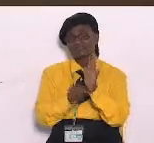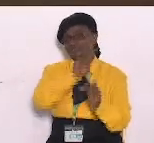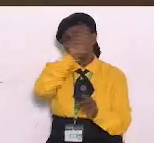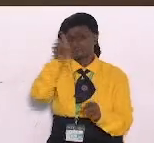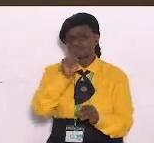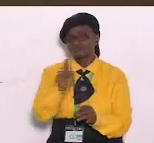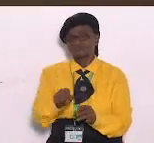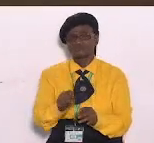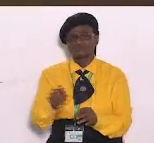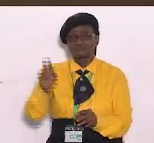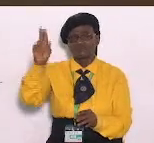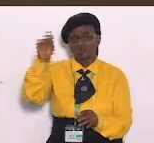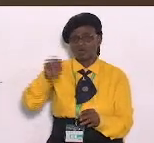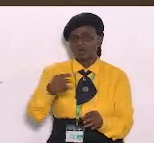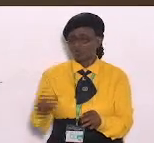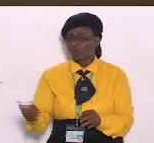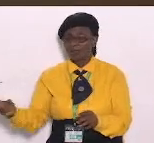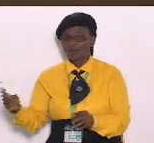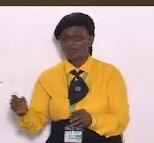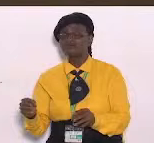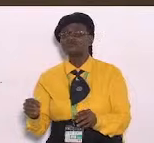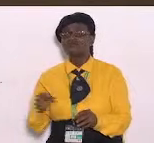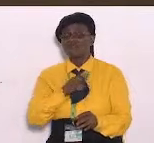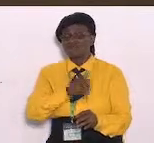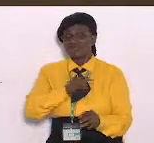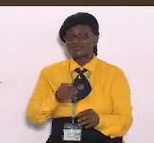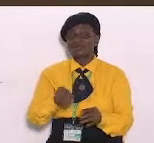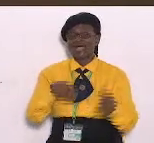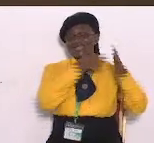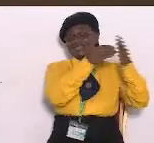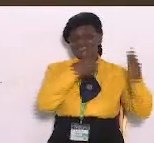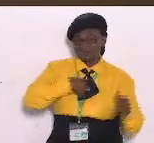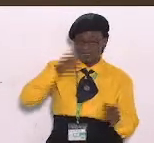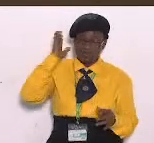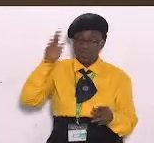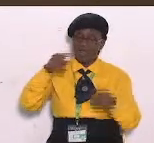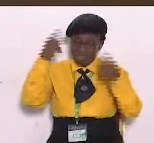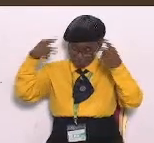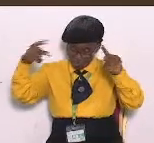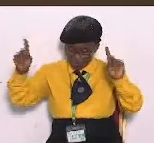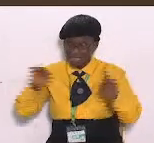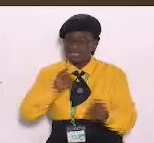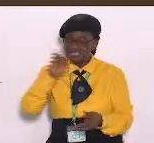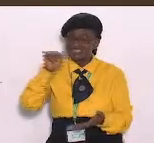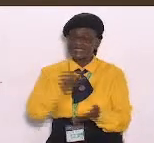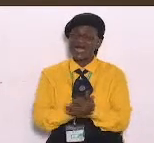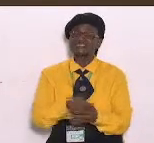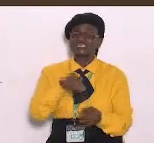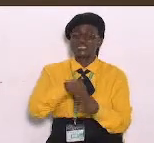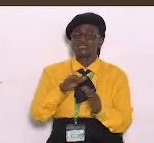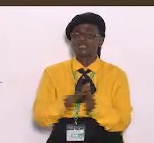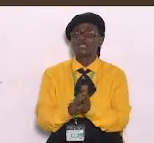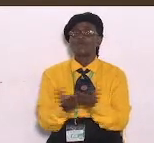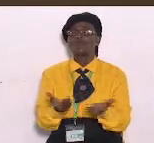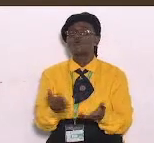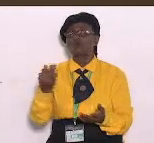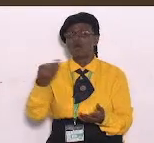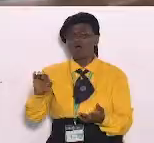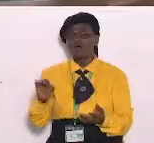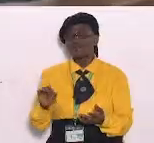Ancien Testament tout âme forgé contre moi sera sans